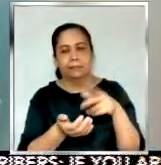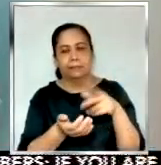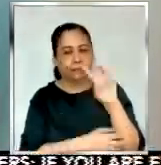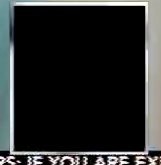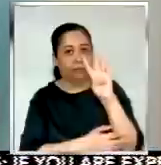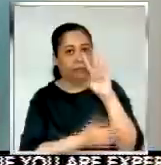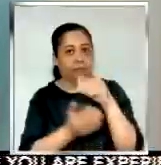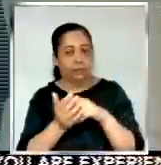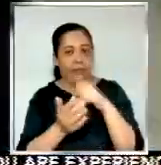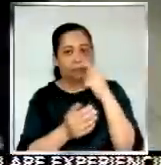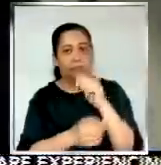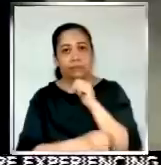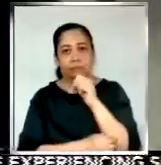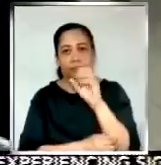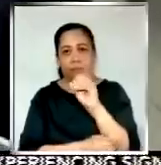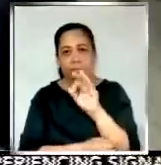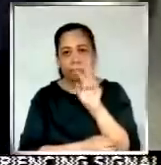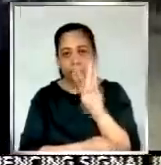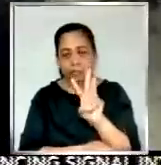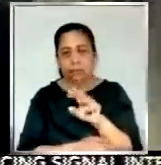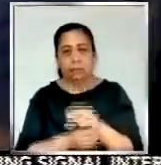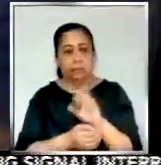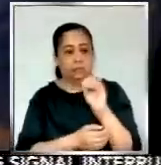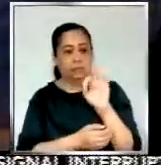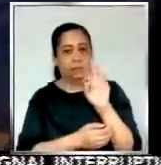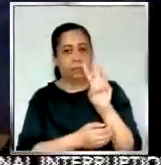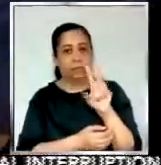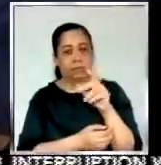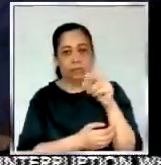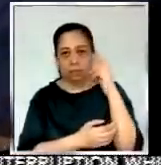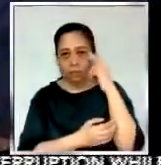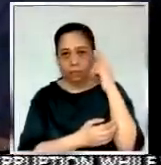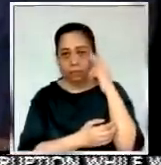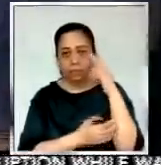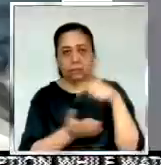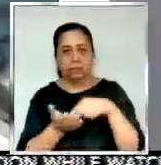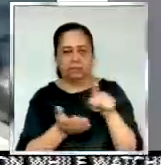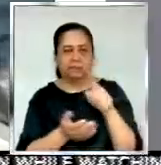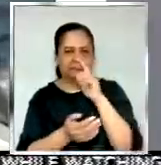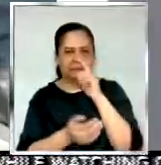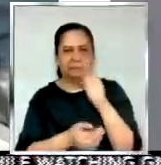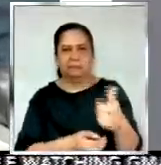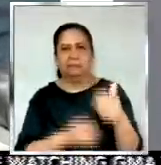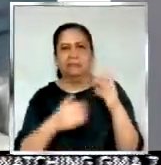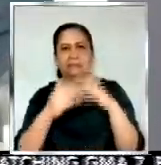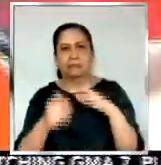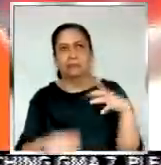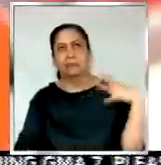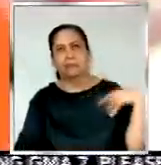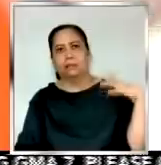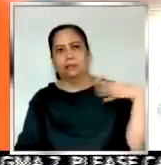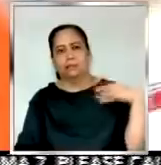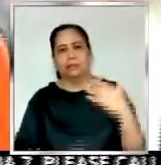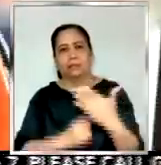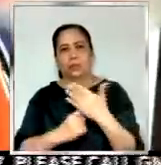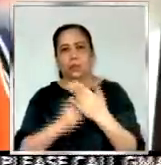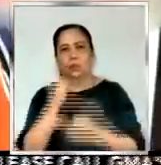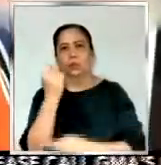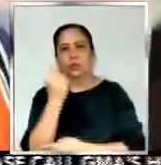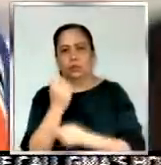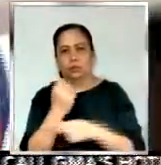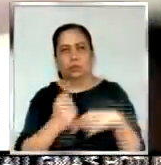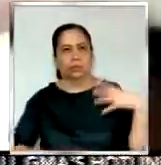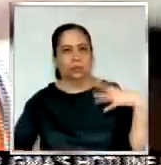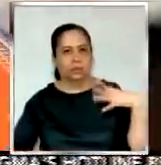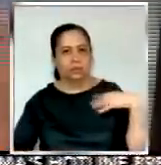sa non-OFW. Ang OFW na si Ray, nagbayad na lang kesa magtagal sa quarantine hotel hihintay ng COVID